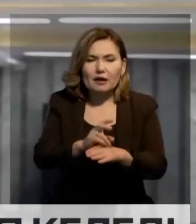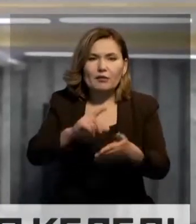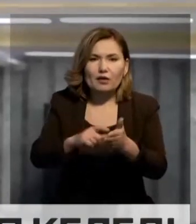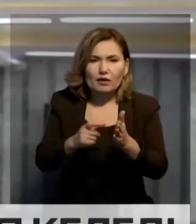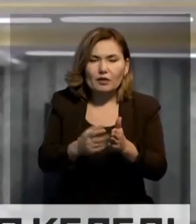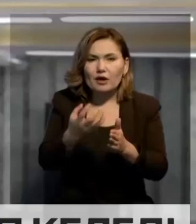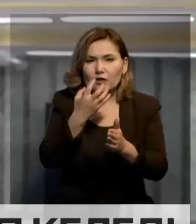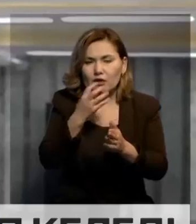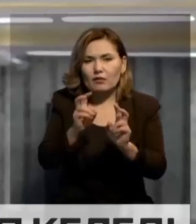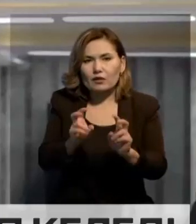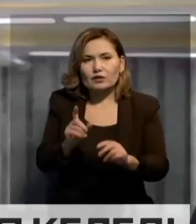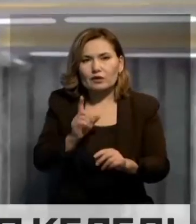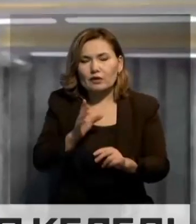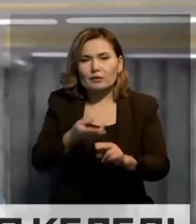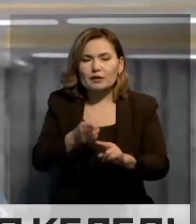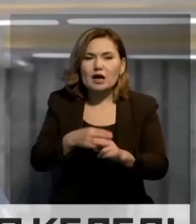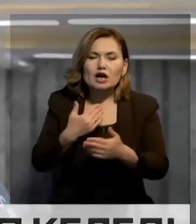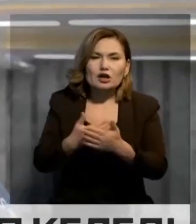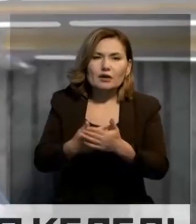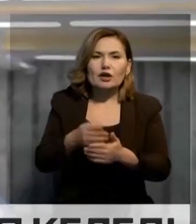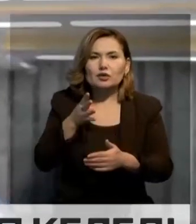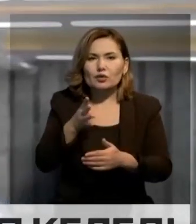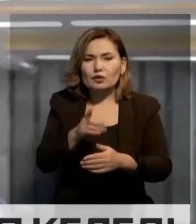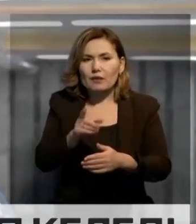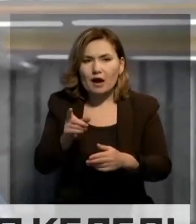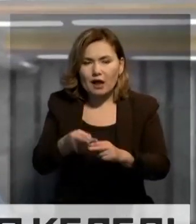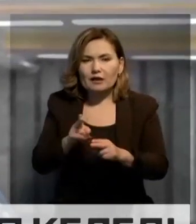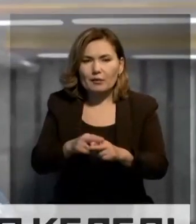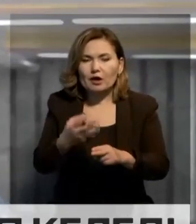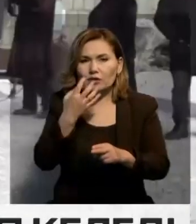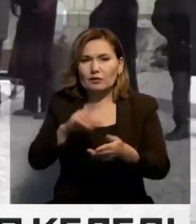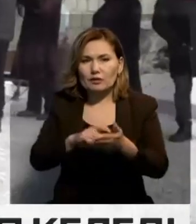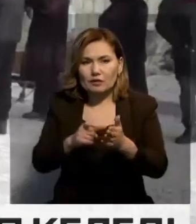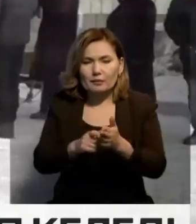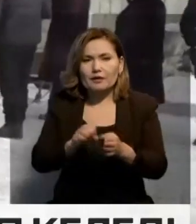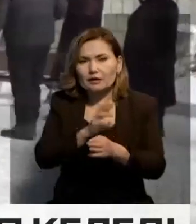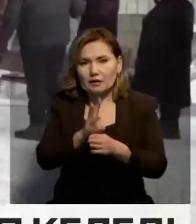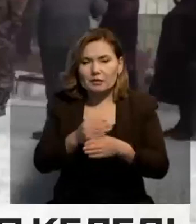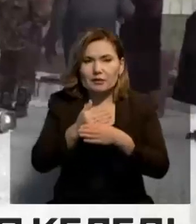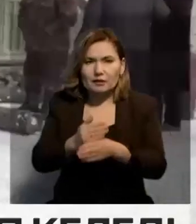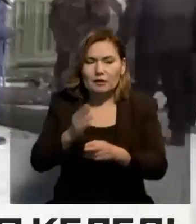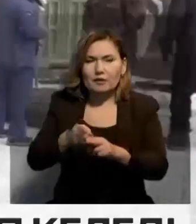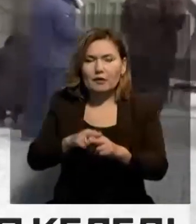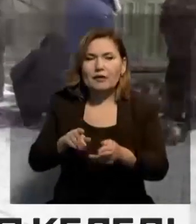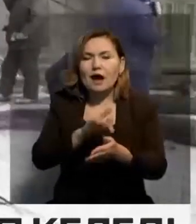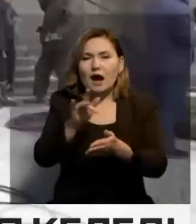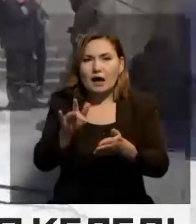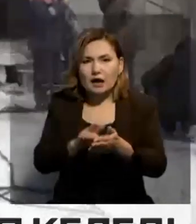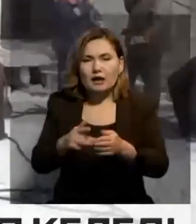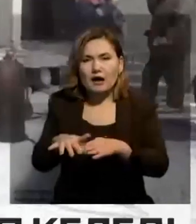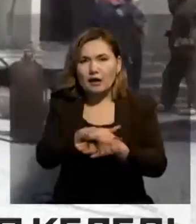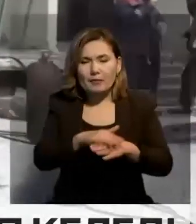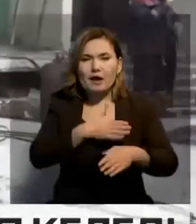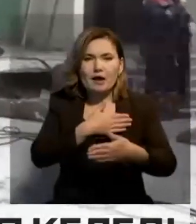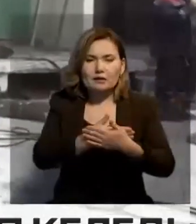әлеуметтік мекемелерде орналасқан. Қазір шамамен 4000-дай адамды сыйдыруға толық мүмкіндік бар. Қиын қыстау кезеңде қала тұрғындары да қол